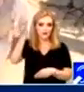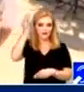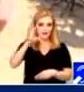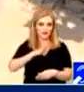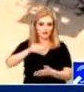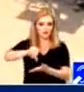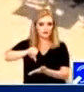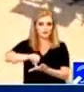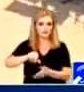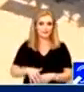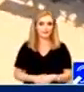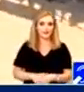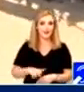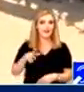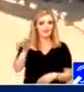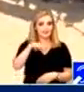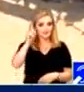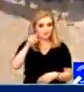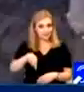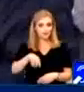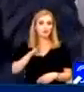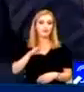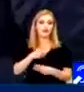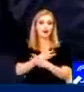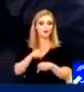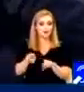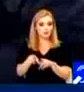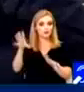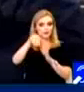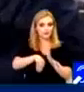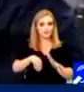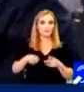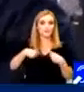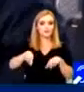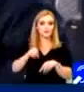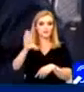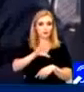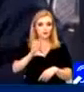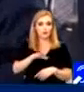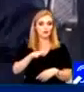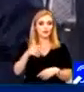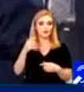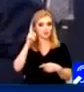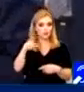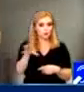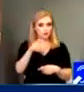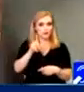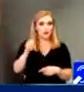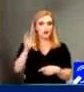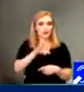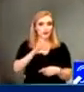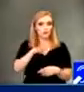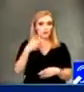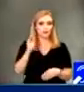și o slăbire a poziției Uniunii Europene în fața Rusiei, în contextul în care Bruxelles a impus sancțiuni economice Moscovei. O oră și 20